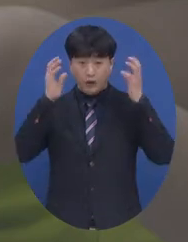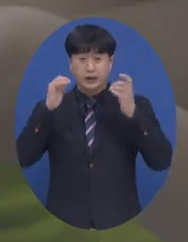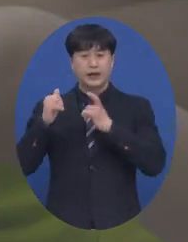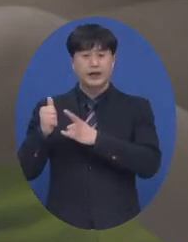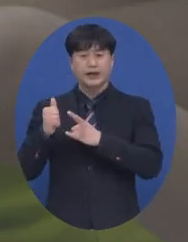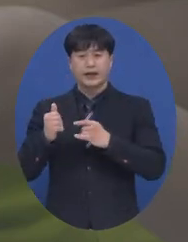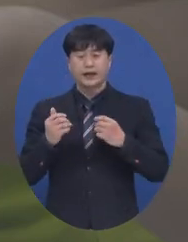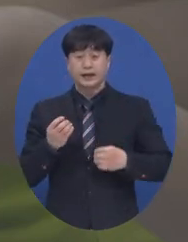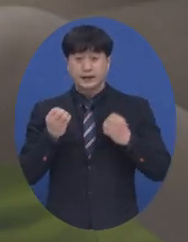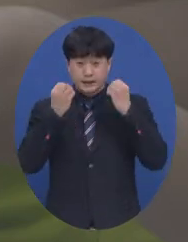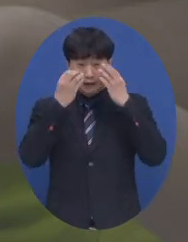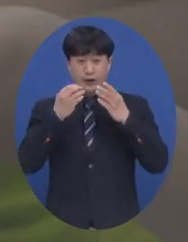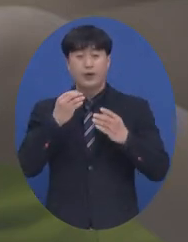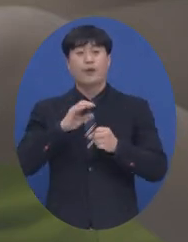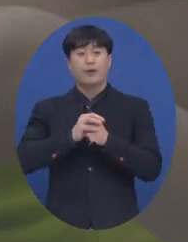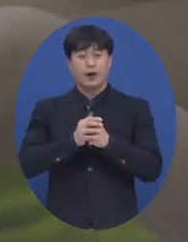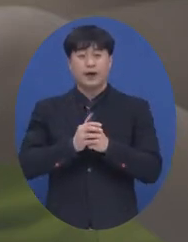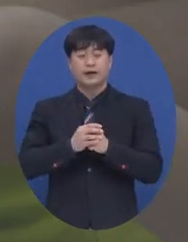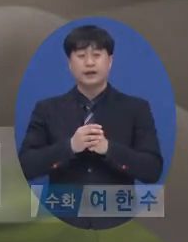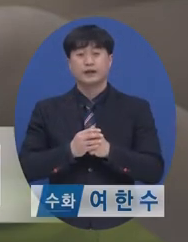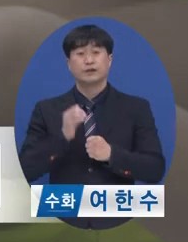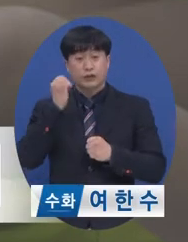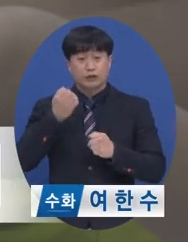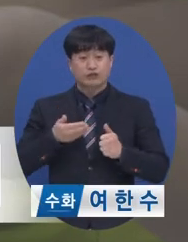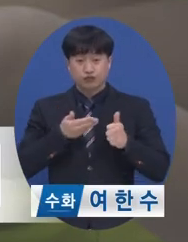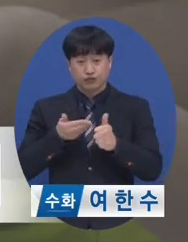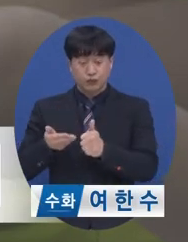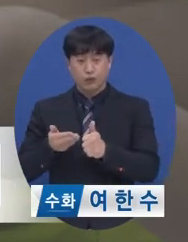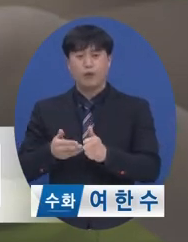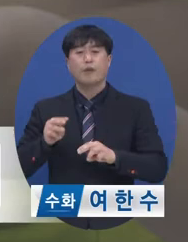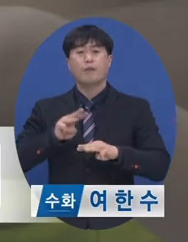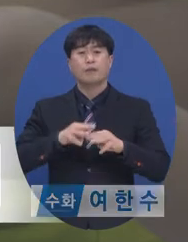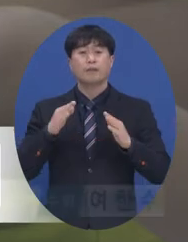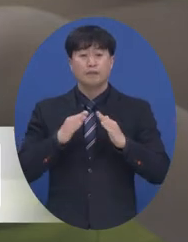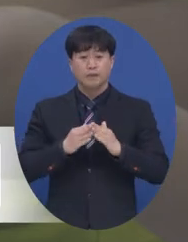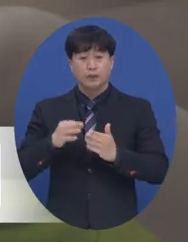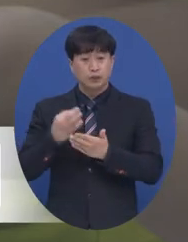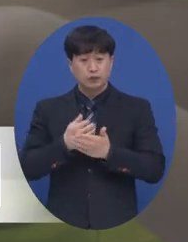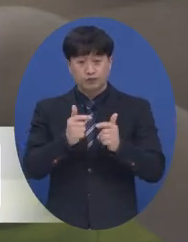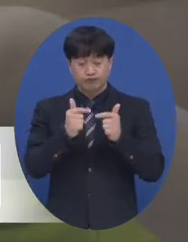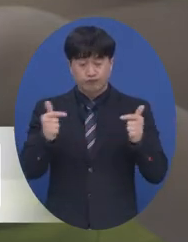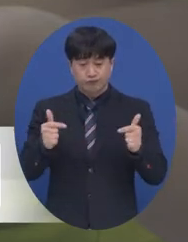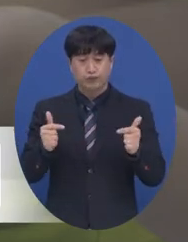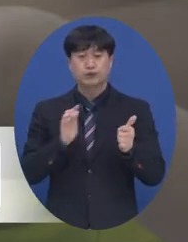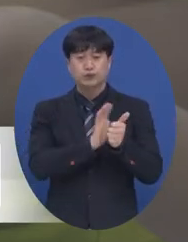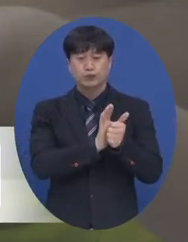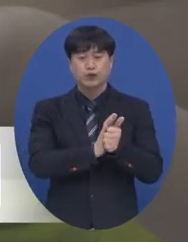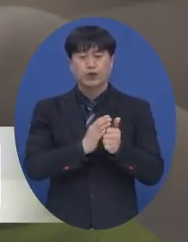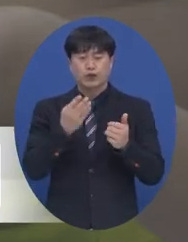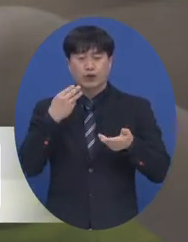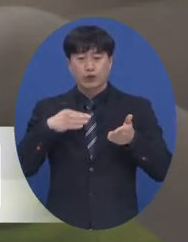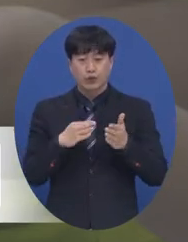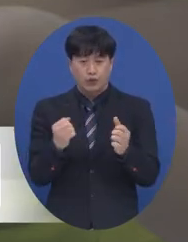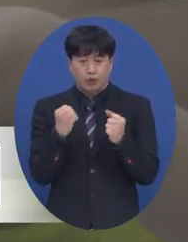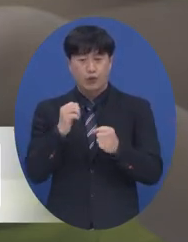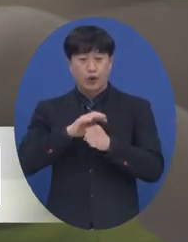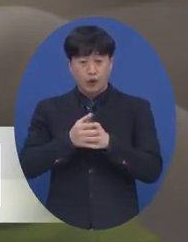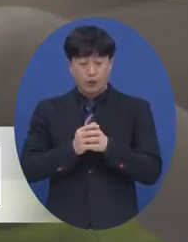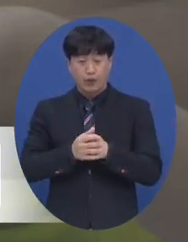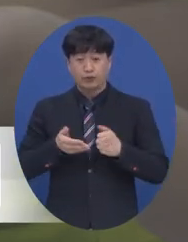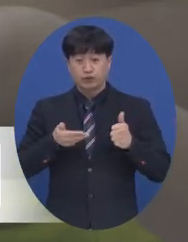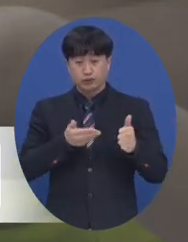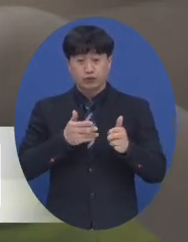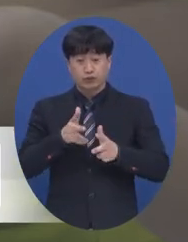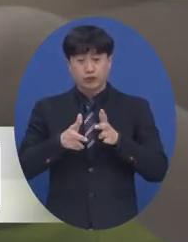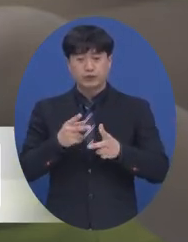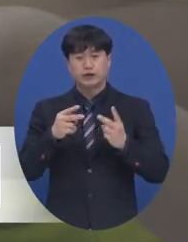어린이들에게는 신선한 과일 간식을 제공하고 농가의 소득증대를 돕는 경기도의 건강과의 공급사업 2 2월 부터